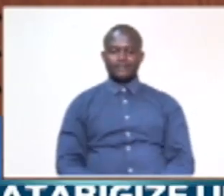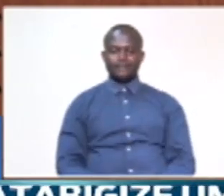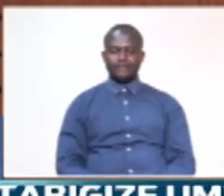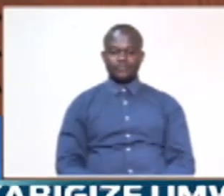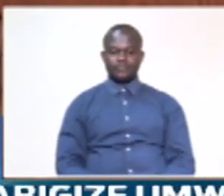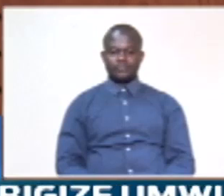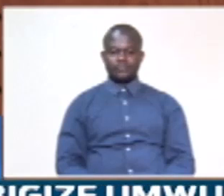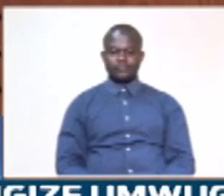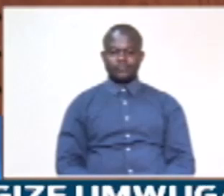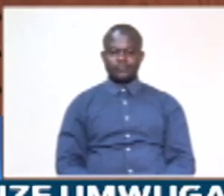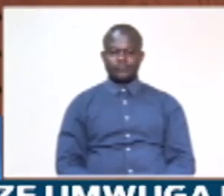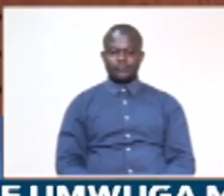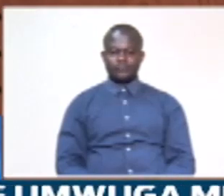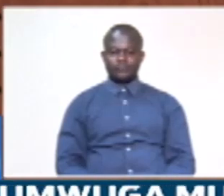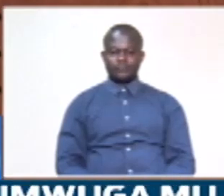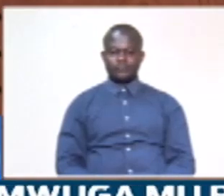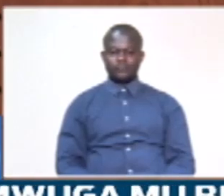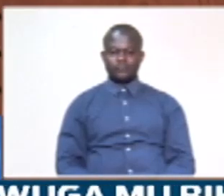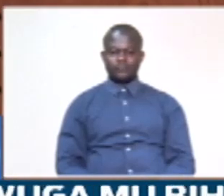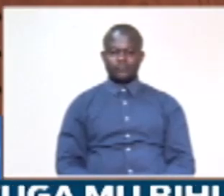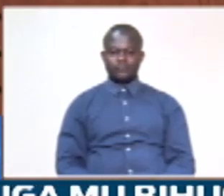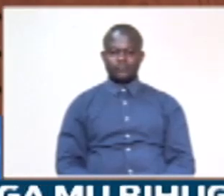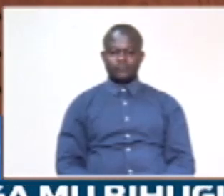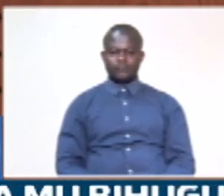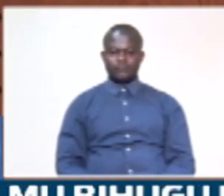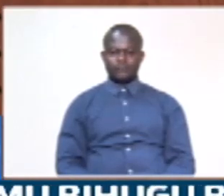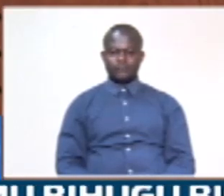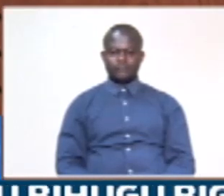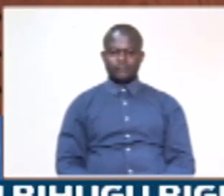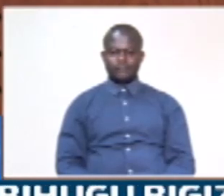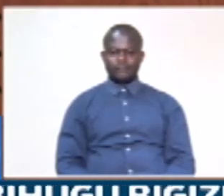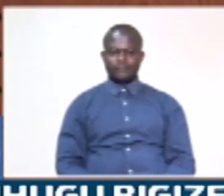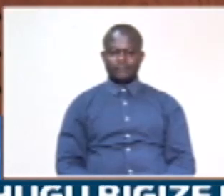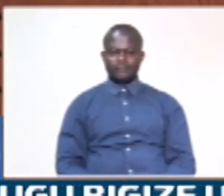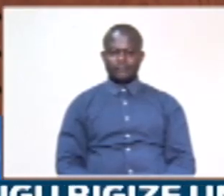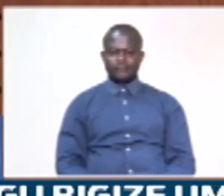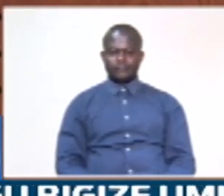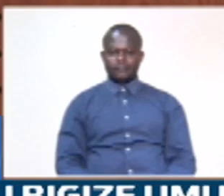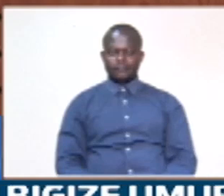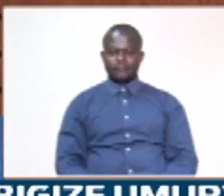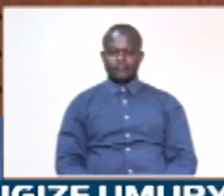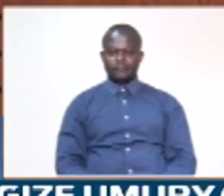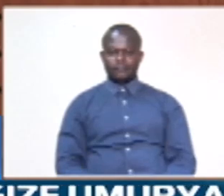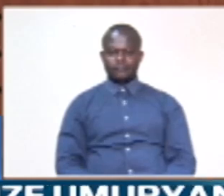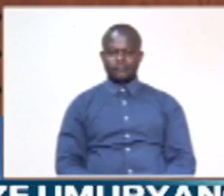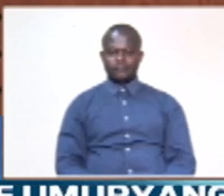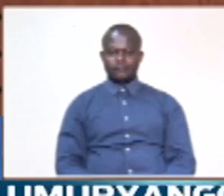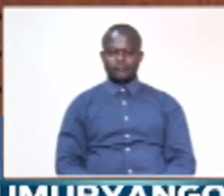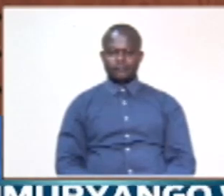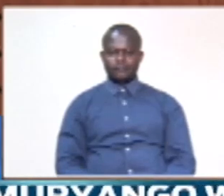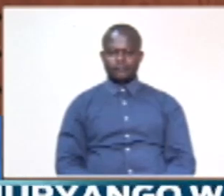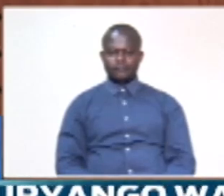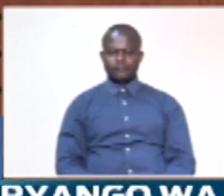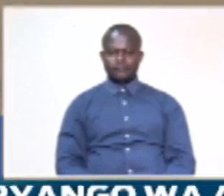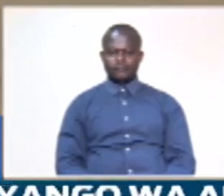A lot of perceptions out there. So that is what is pushing us and that's why we